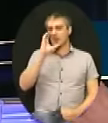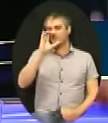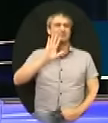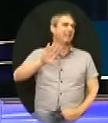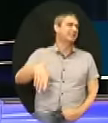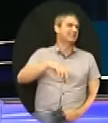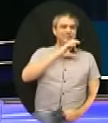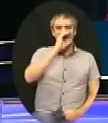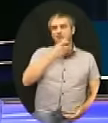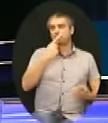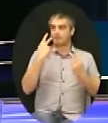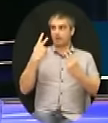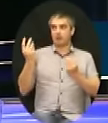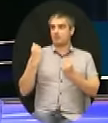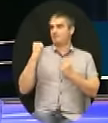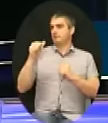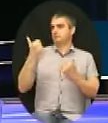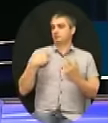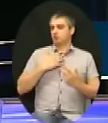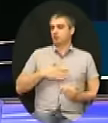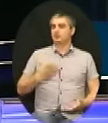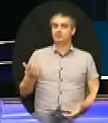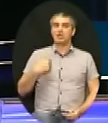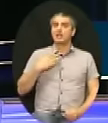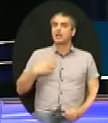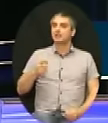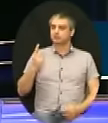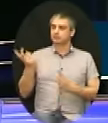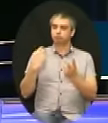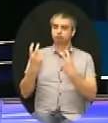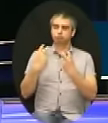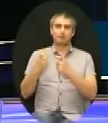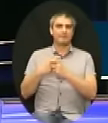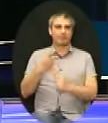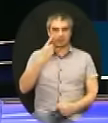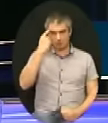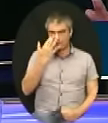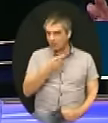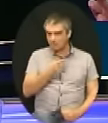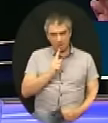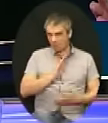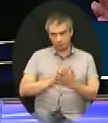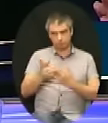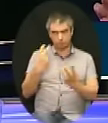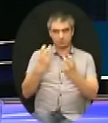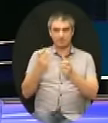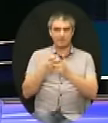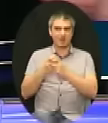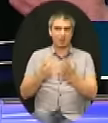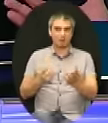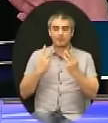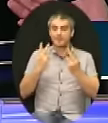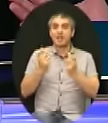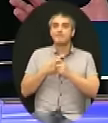1,400,000 צפיות, ובעיקר הדבר המרכזי שאני רציתי, אני רציתי התפקדות. תקשיב יואב, אתה יודע כמה שזה לא פשוט לפקוד למפלגות,